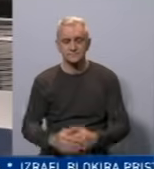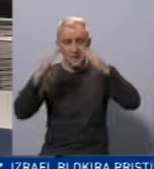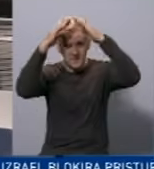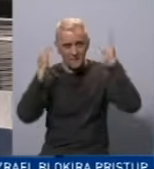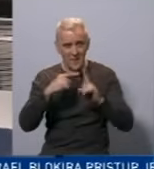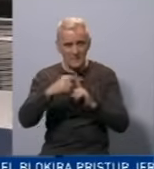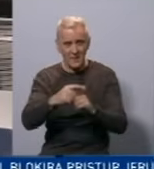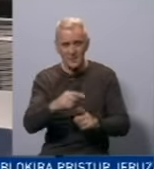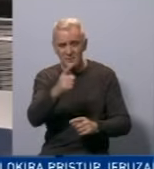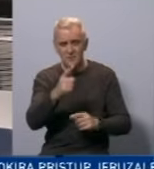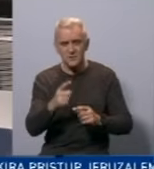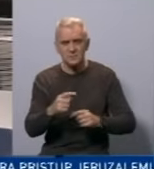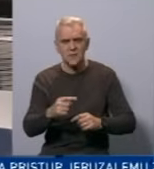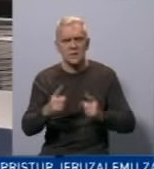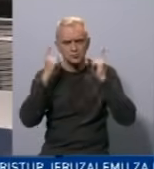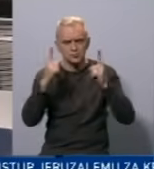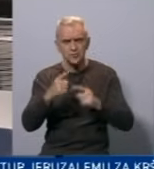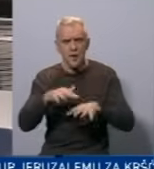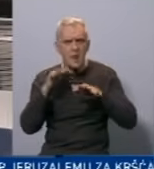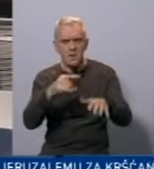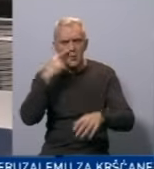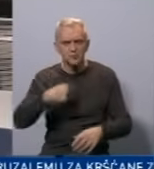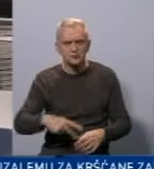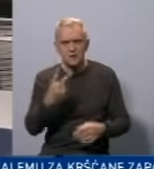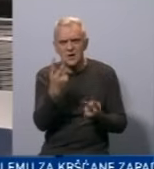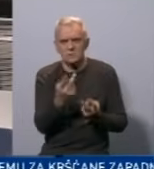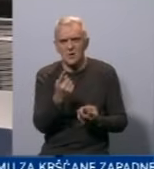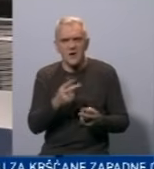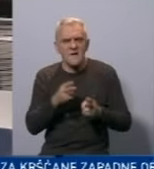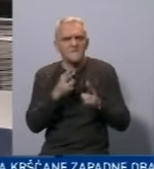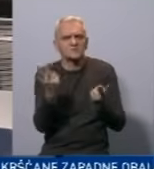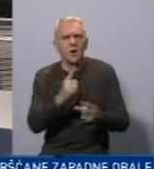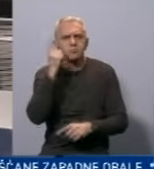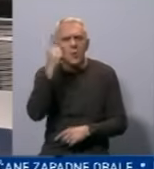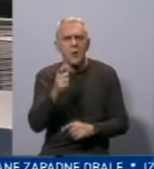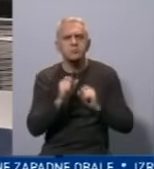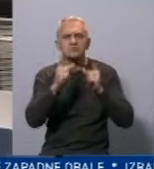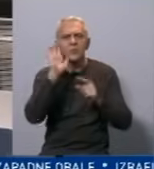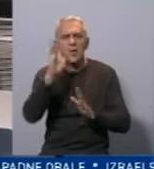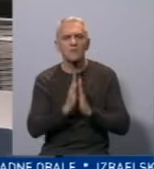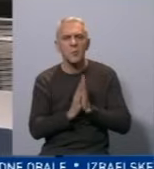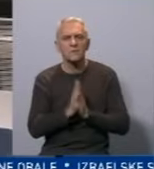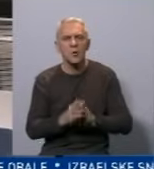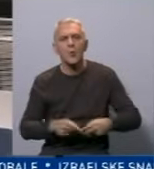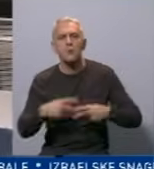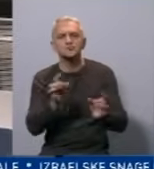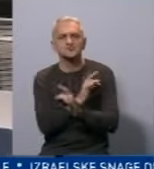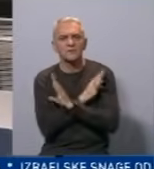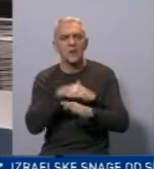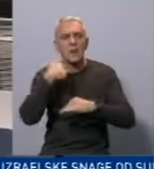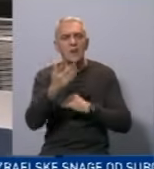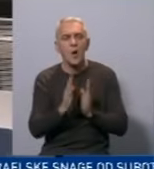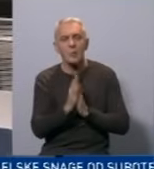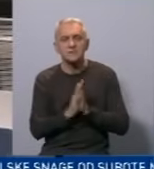Papa Franjo osudio je napad Rusiji kao podli čin koji vrijeđa Boga i poručio da su njegove molitve upućene žrtvama